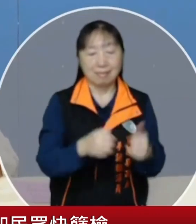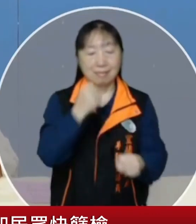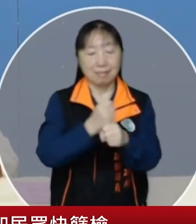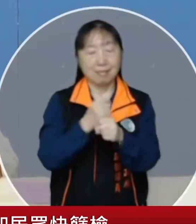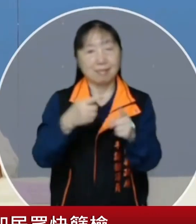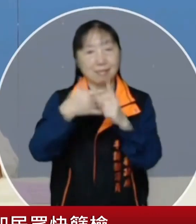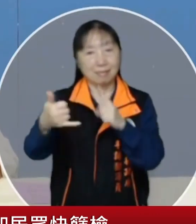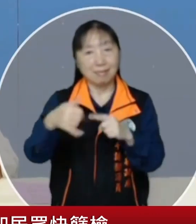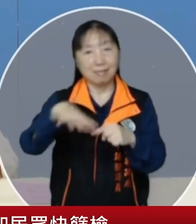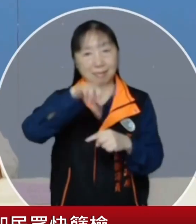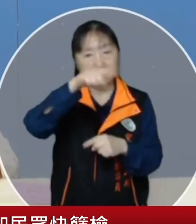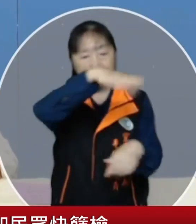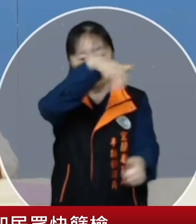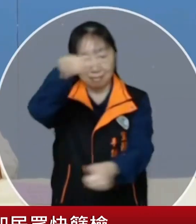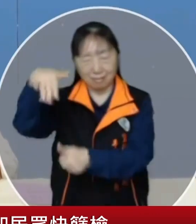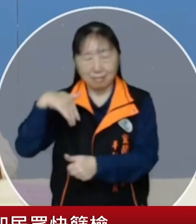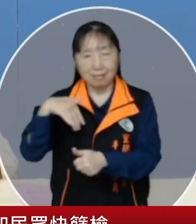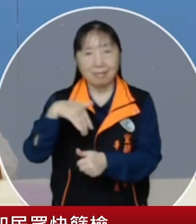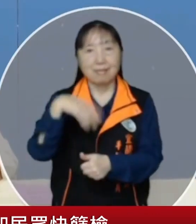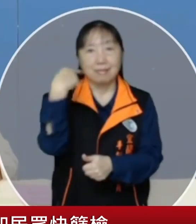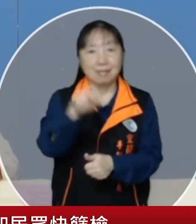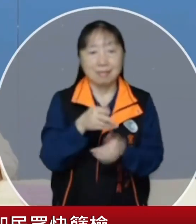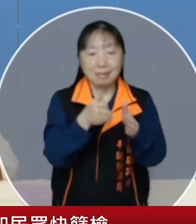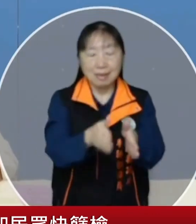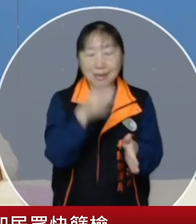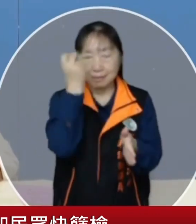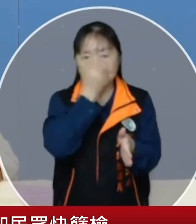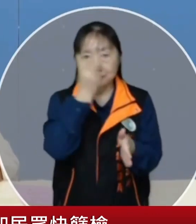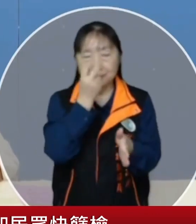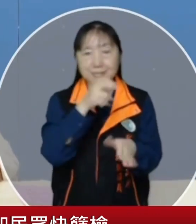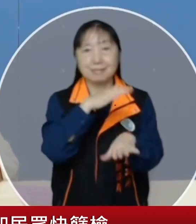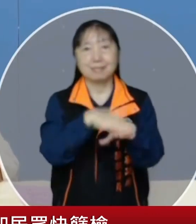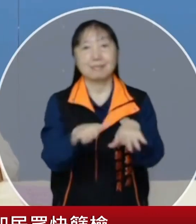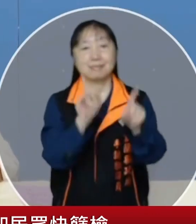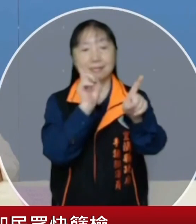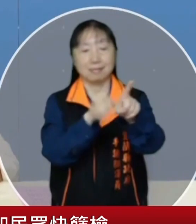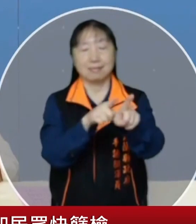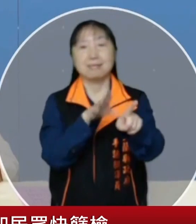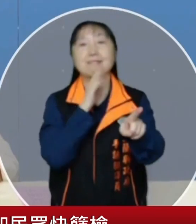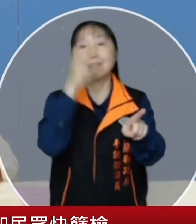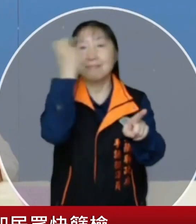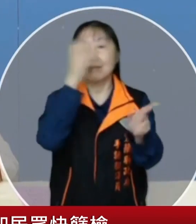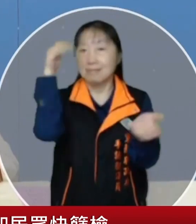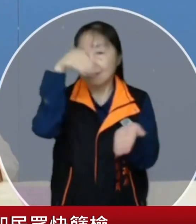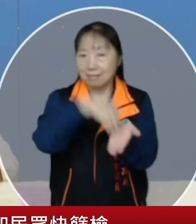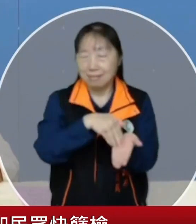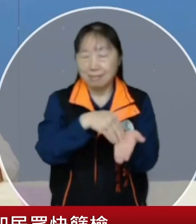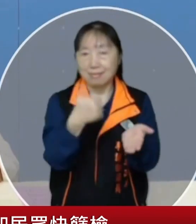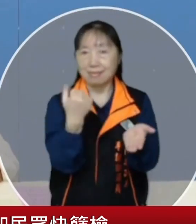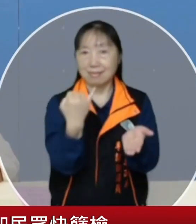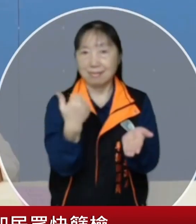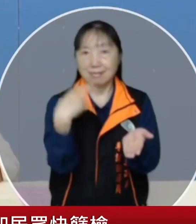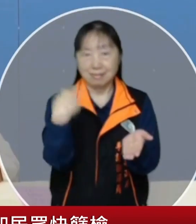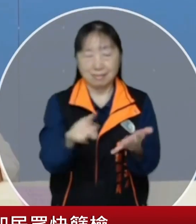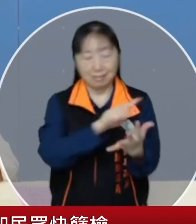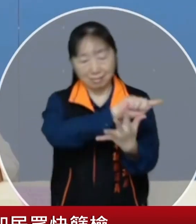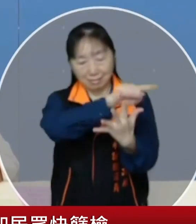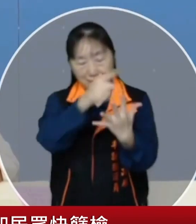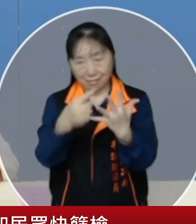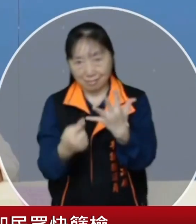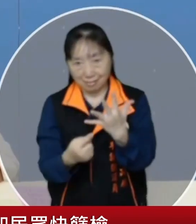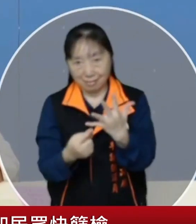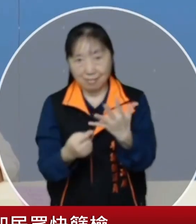做框列，立刻做筛检，也会依照筛检结果依序的来处